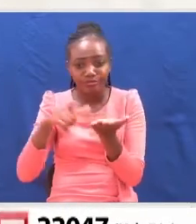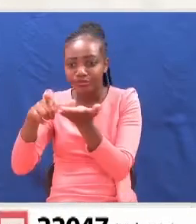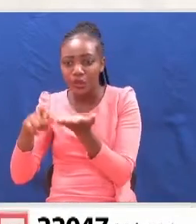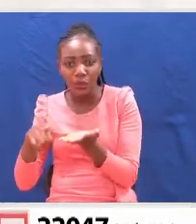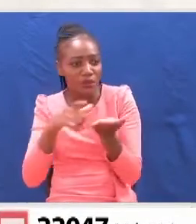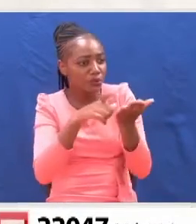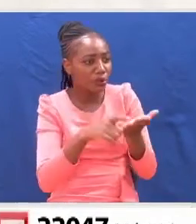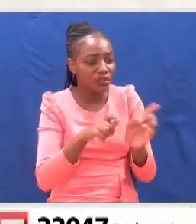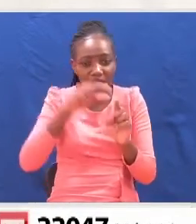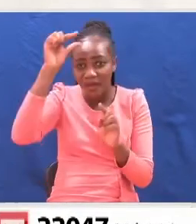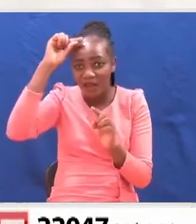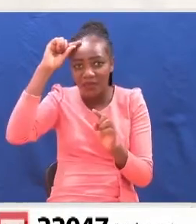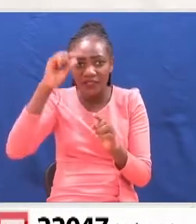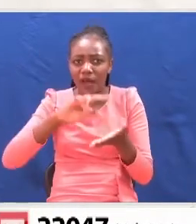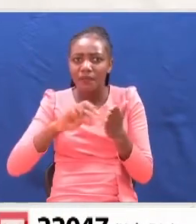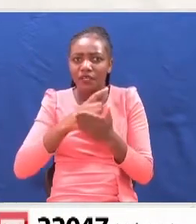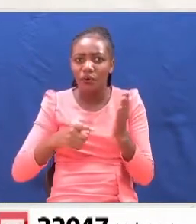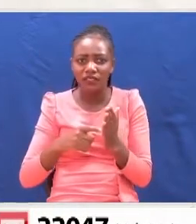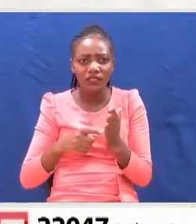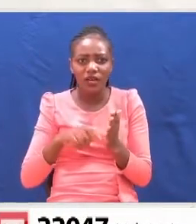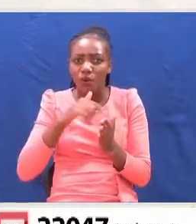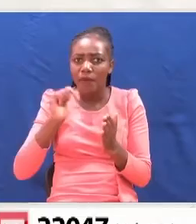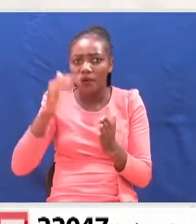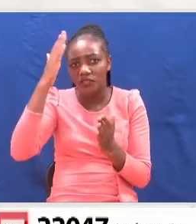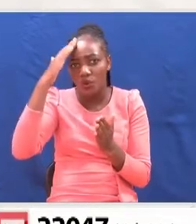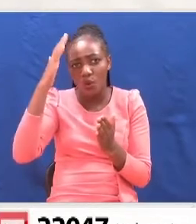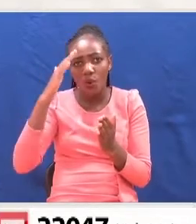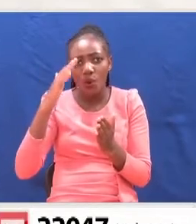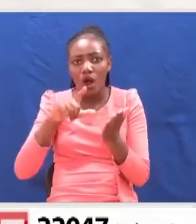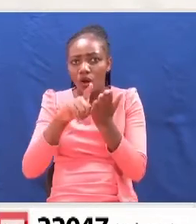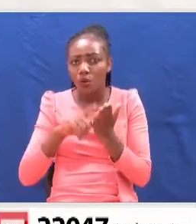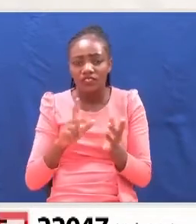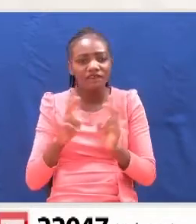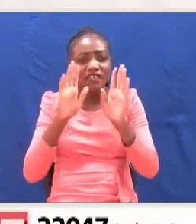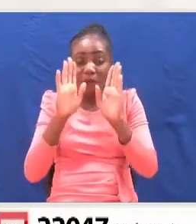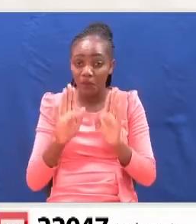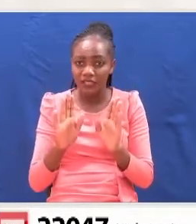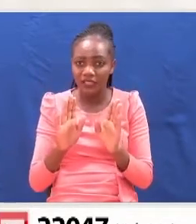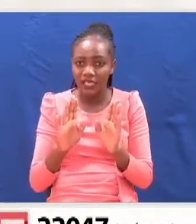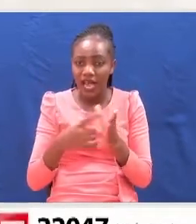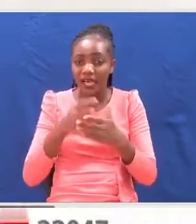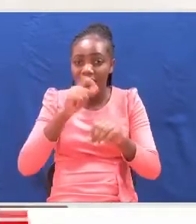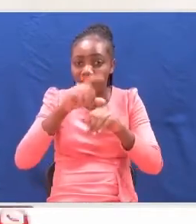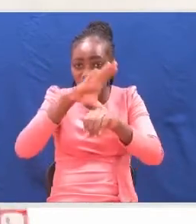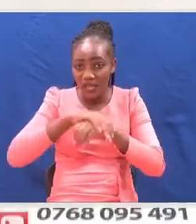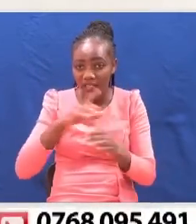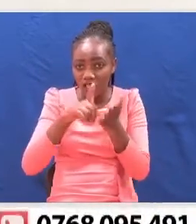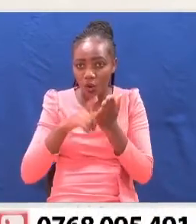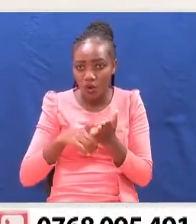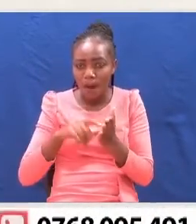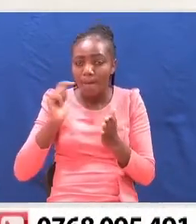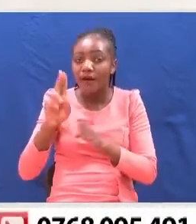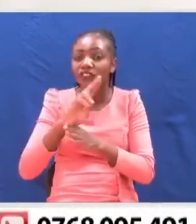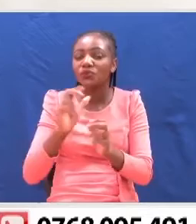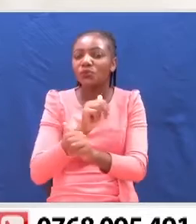serikali inakopa. Kwa hivyo ni ile tu lazima tujue kwamba pengine ile mikopo tukipata iwe inaenda